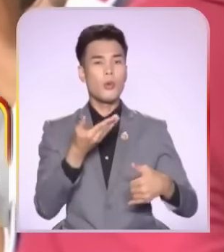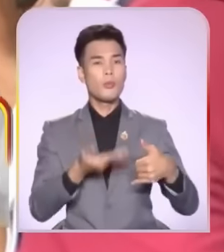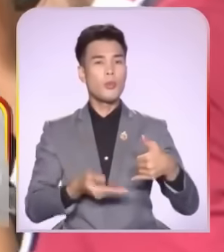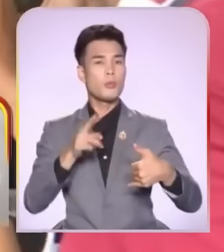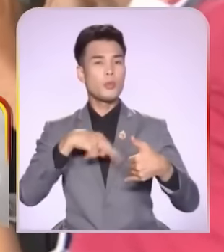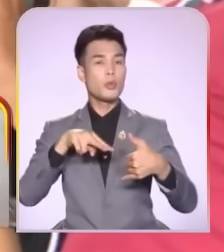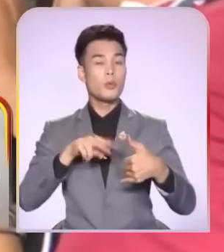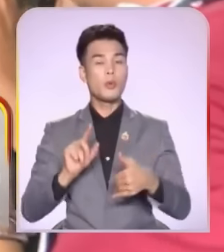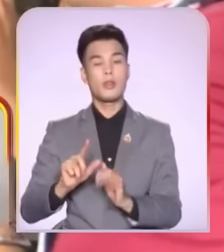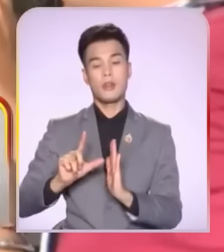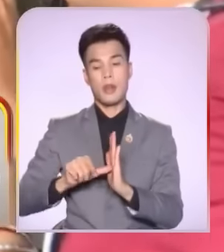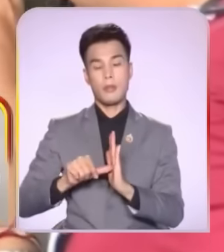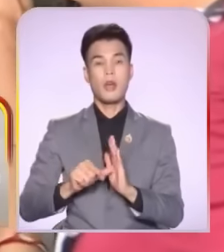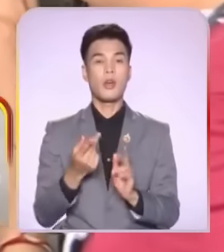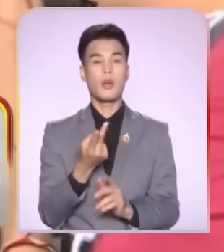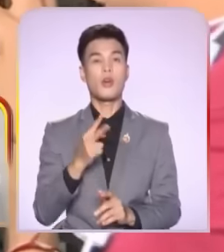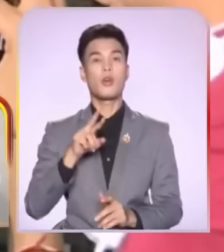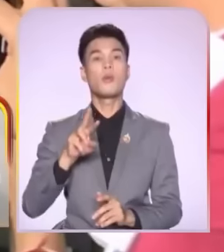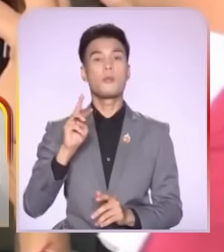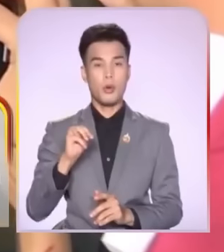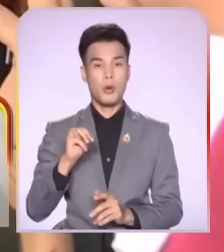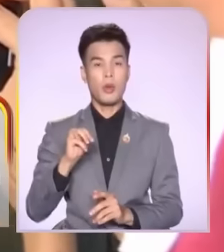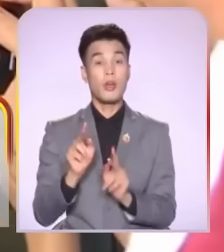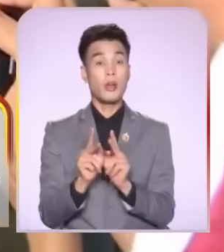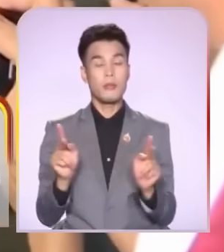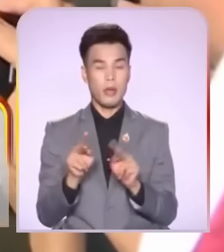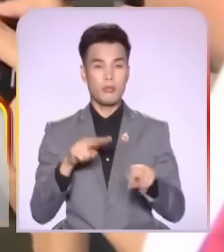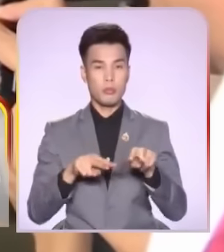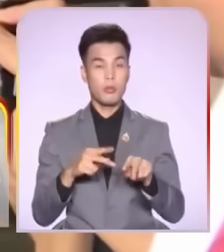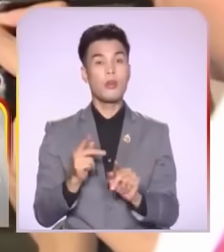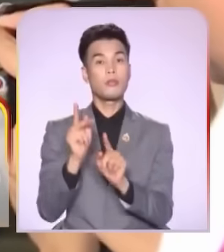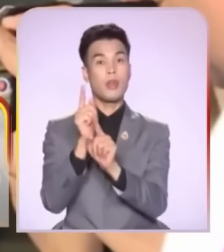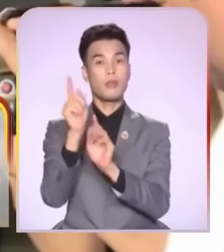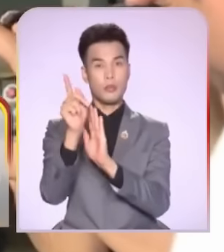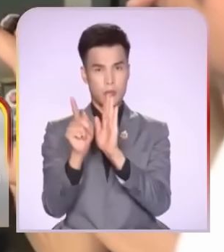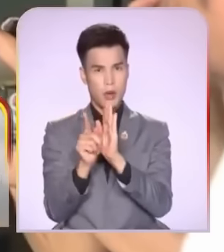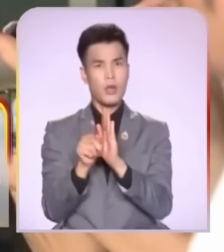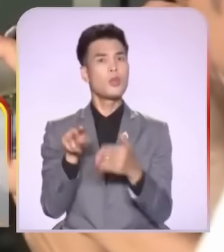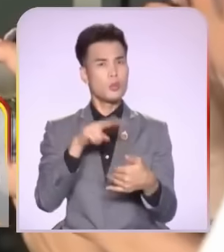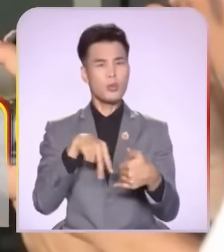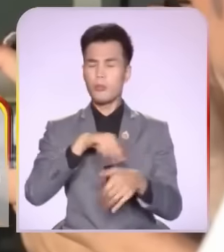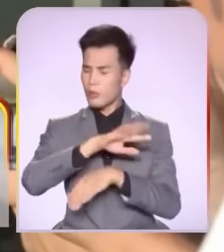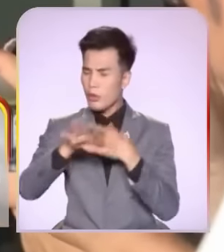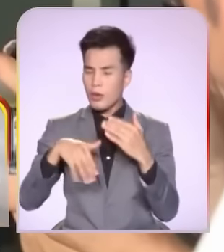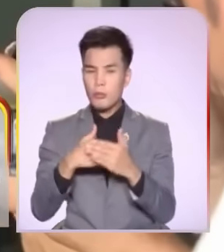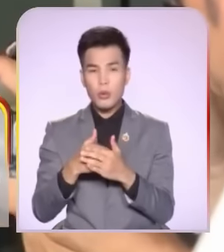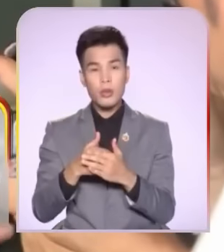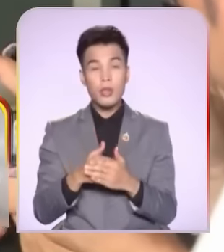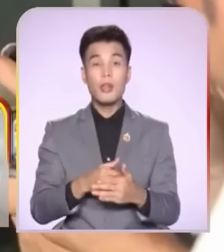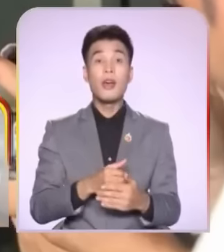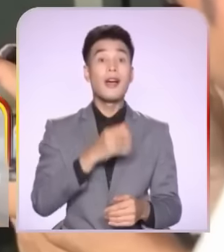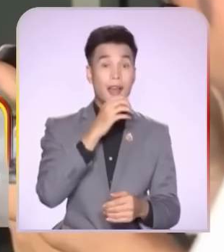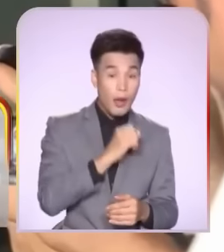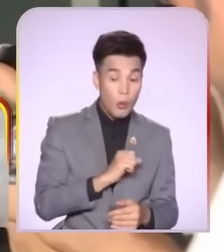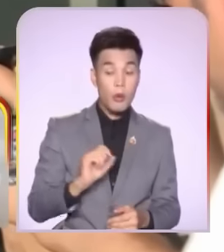ที่หลักเป็นของเลขาธิการคณะรัฐมนตรีรวมทั้งกฤษฎีกาซึ่งปกติจะส่งตรวจสอบทุกคนอยู่แล้วค่ะไม่ว่าจะเป็นอดีตรัฐมน